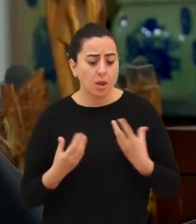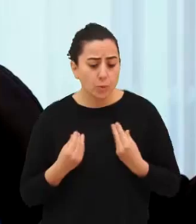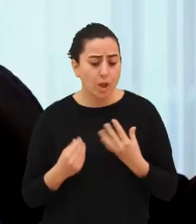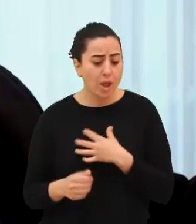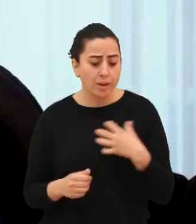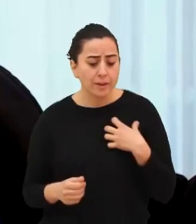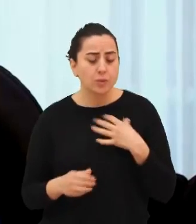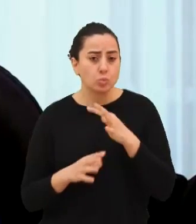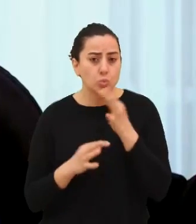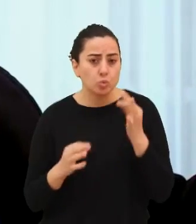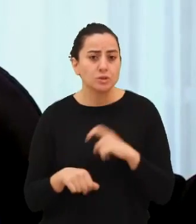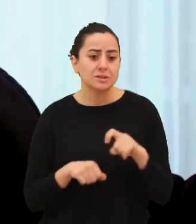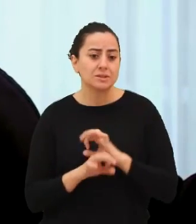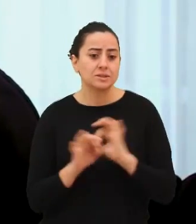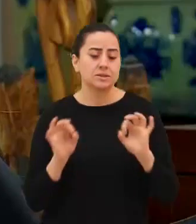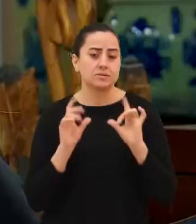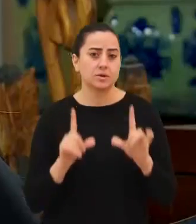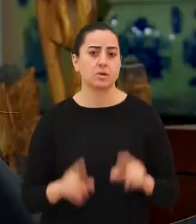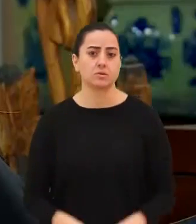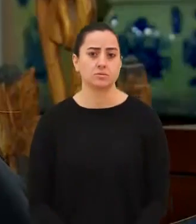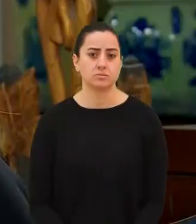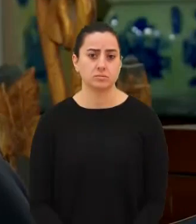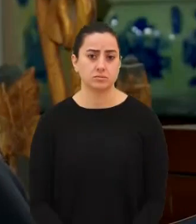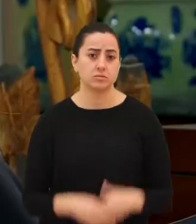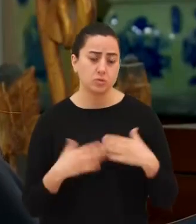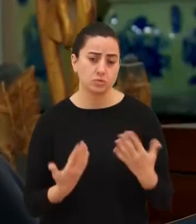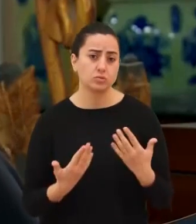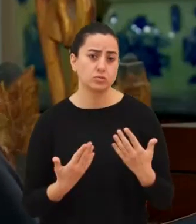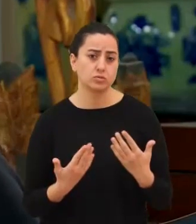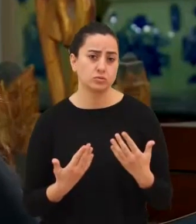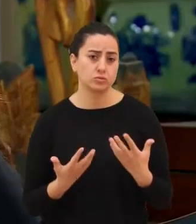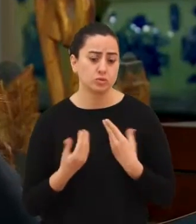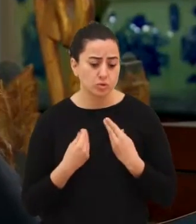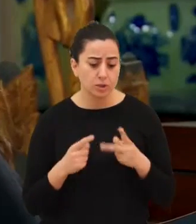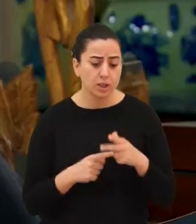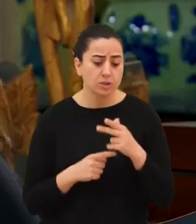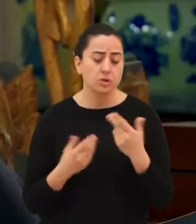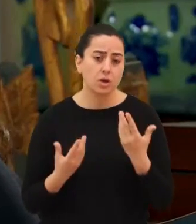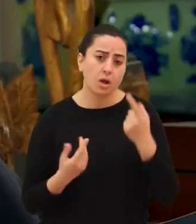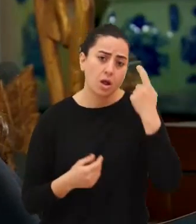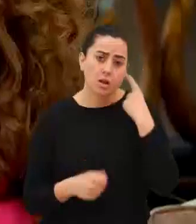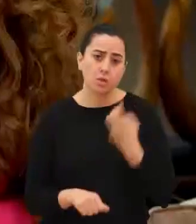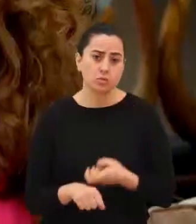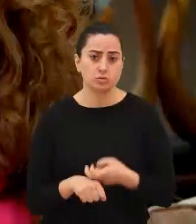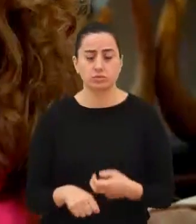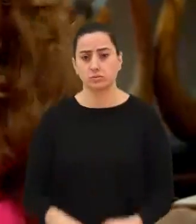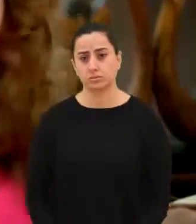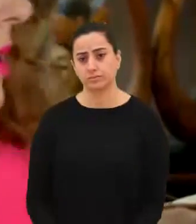annenin sakin, stressiz ortamda olması lazım. Aksi takdirde sütü kesilebilir Allah korusun.